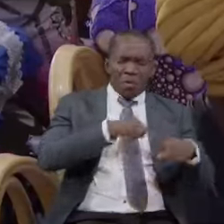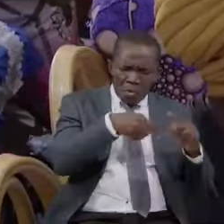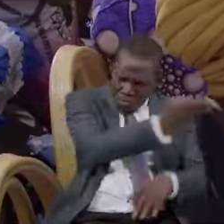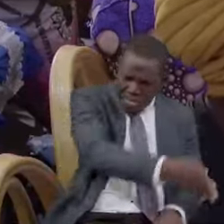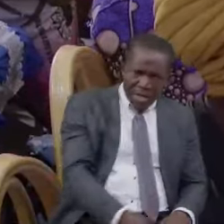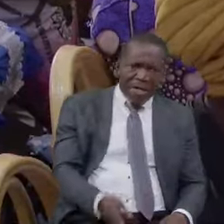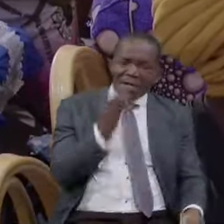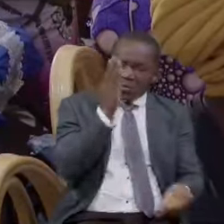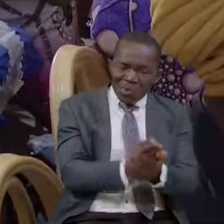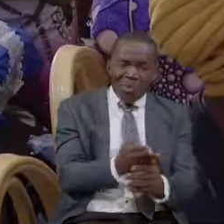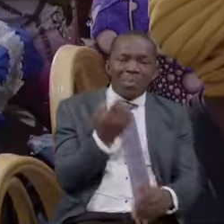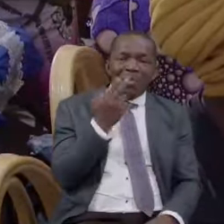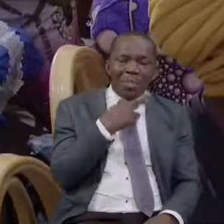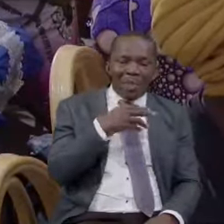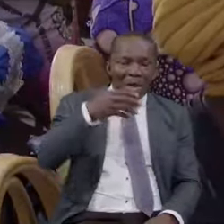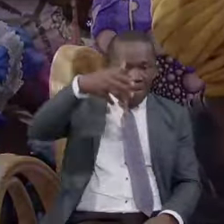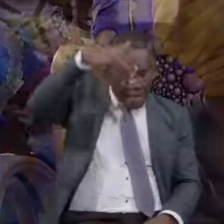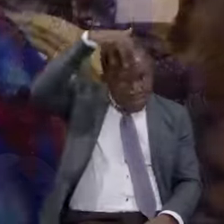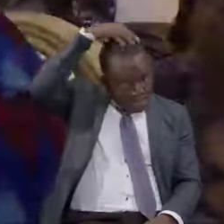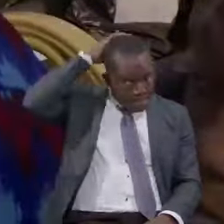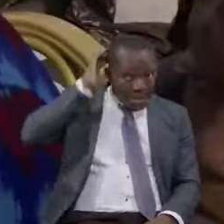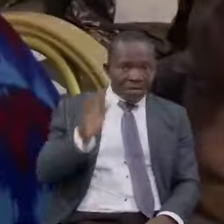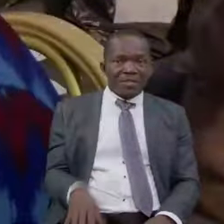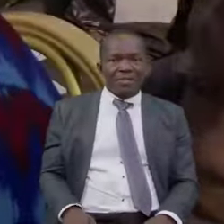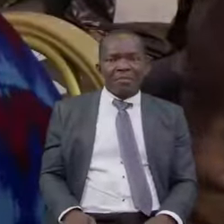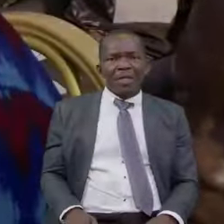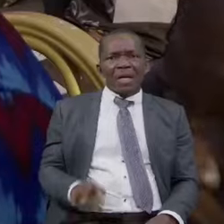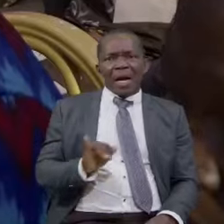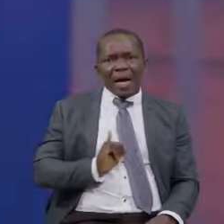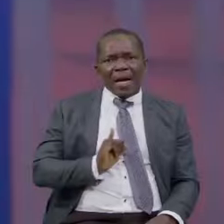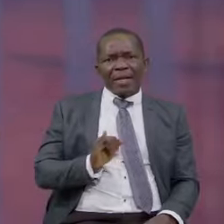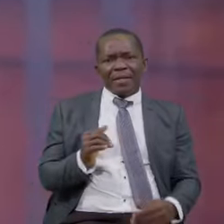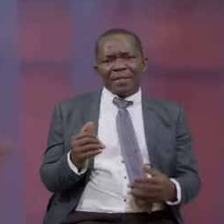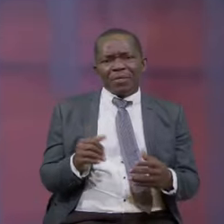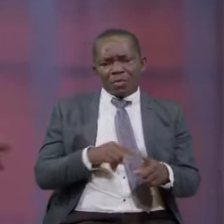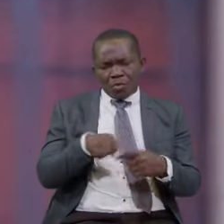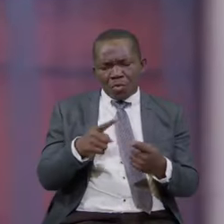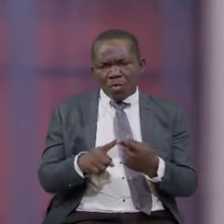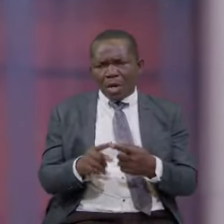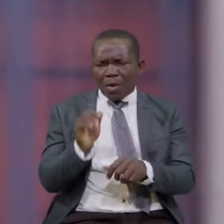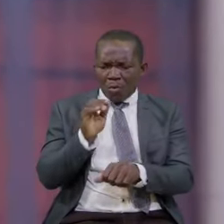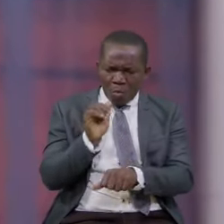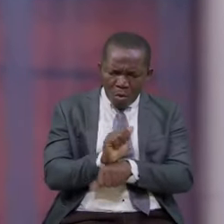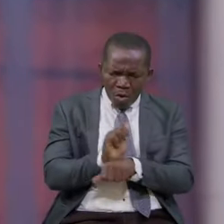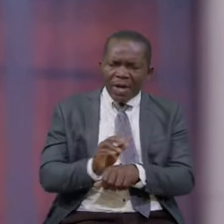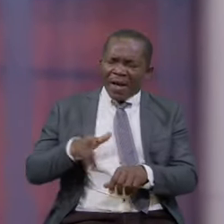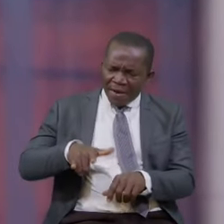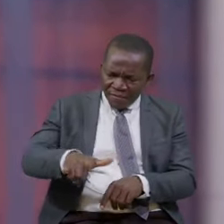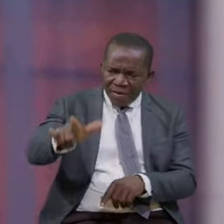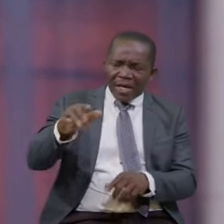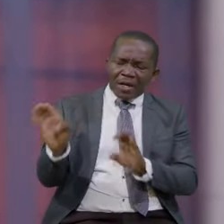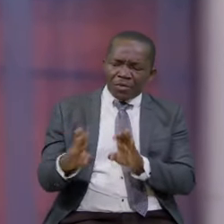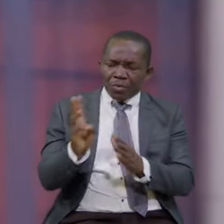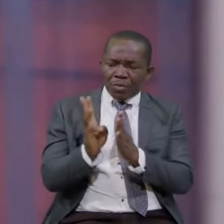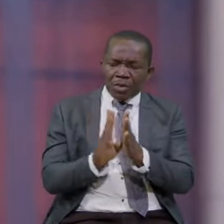attends je veux progresser je veux courir je veux marcher je veux vous prendre l'envol je veux faire la volonté de Dieu